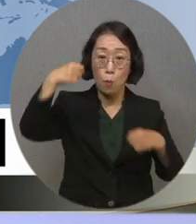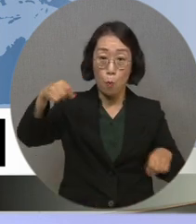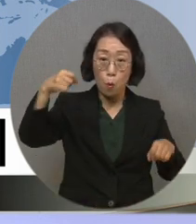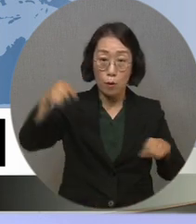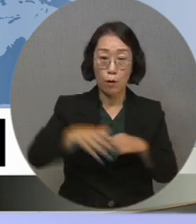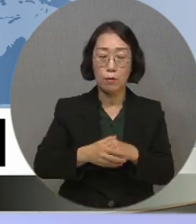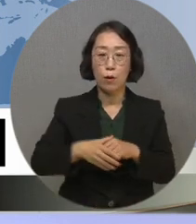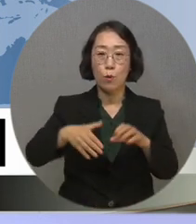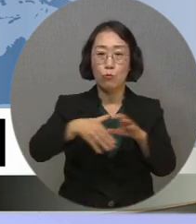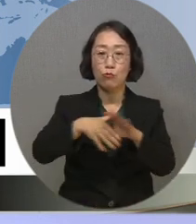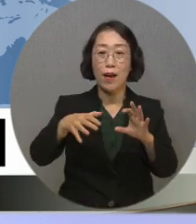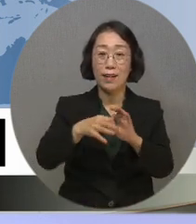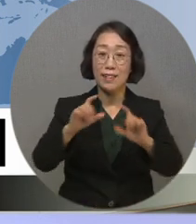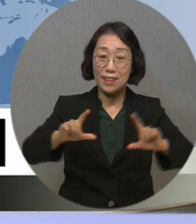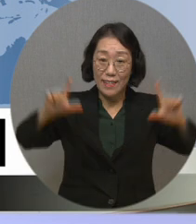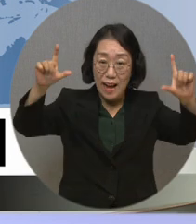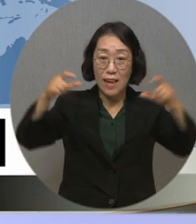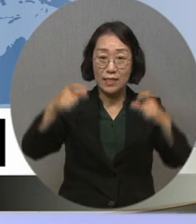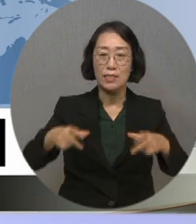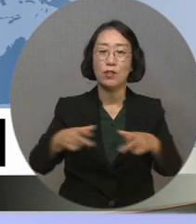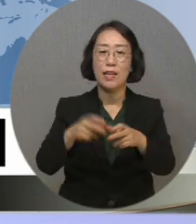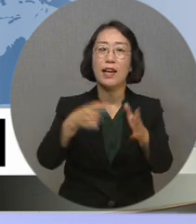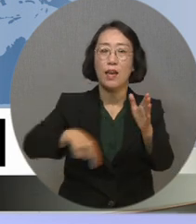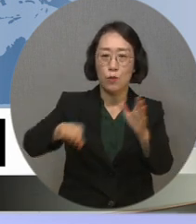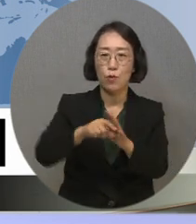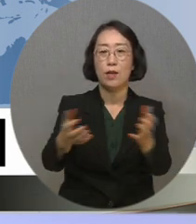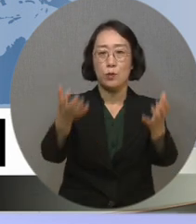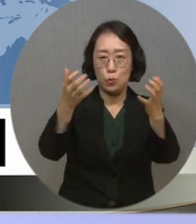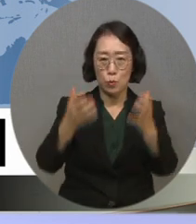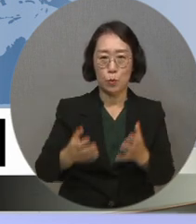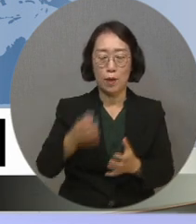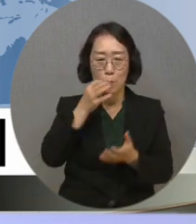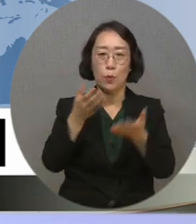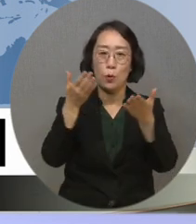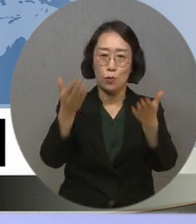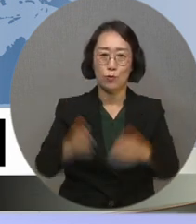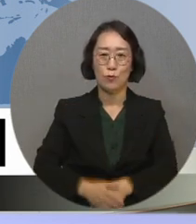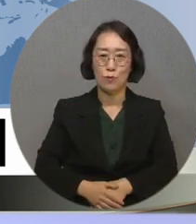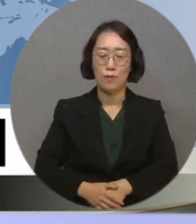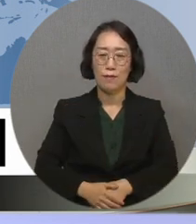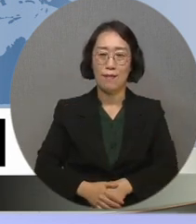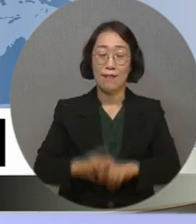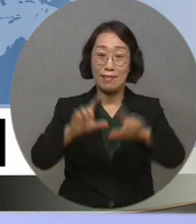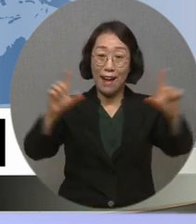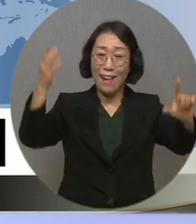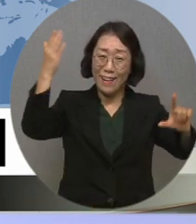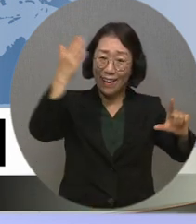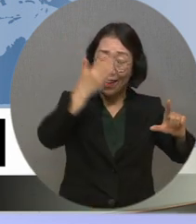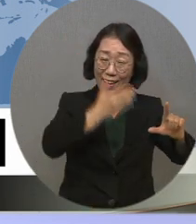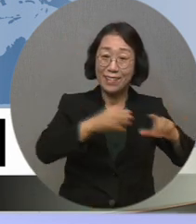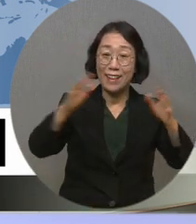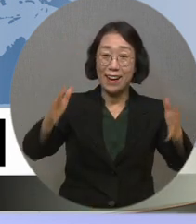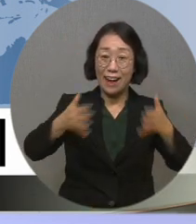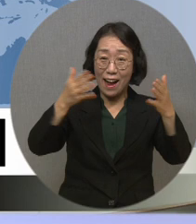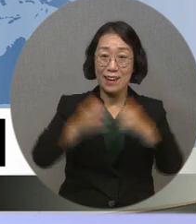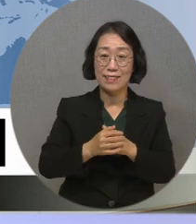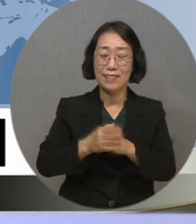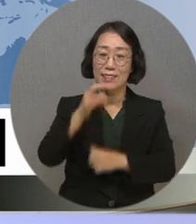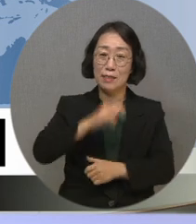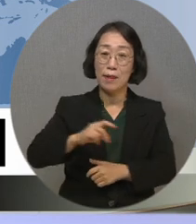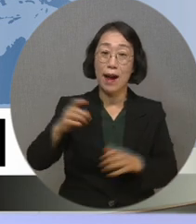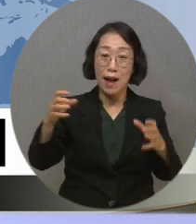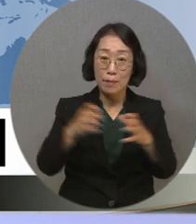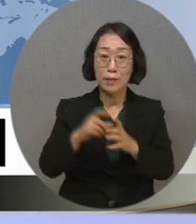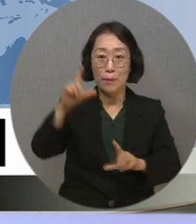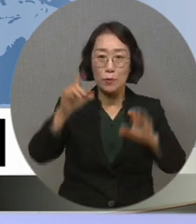날을 맞아 지역 장애인들을 위해 열렸습니다. 청명한 어느 가을날 아름다운 음악과 함께한 순간을 정운선